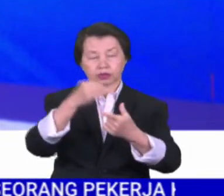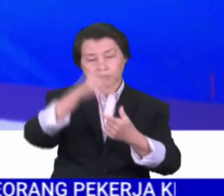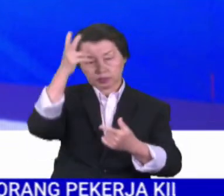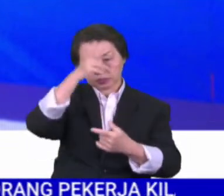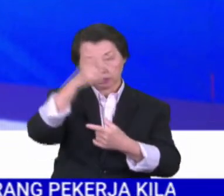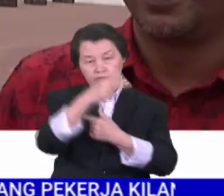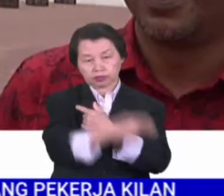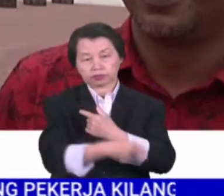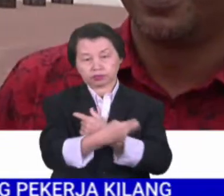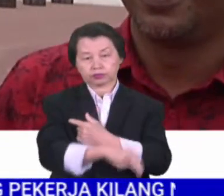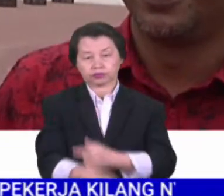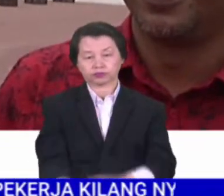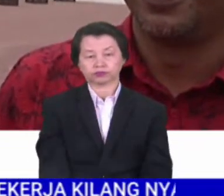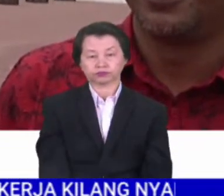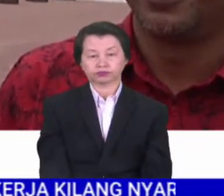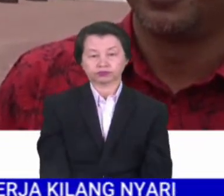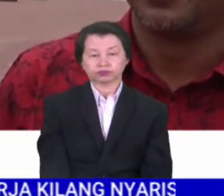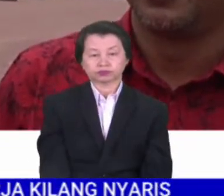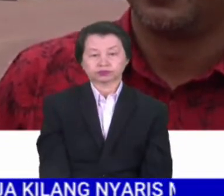negeri.